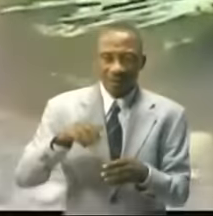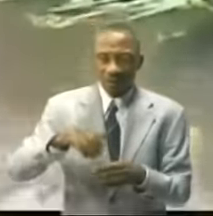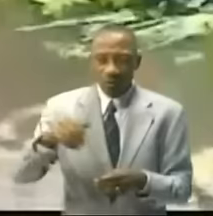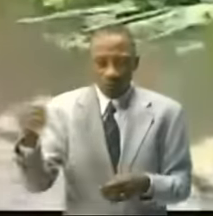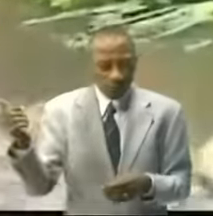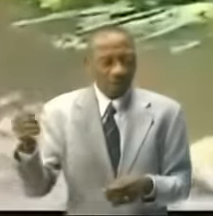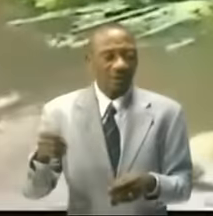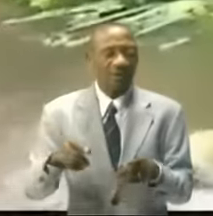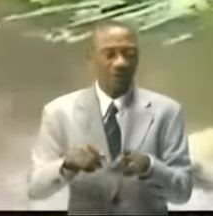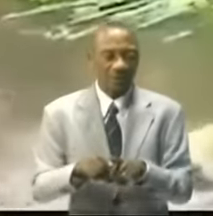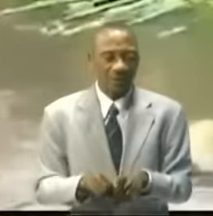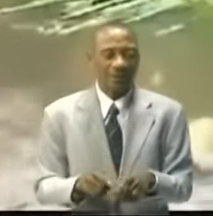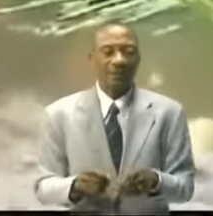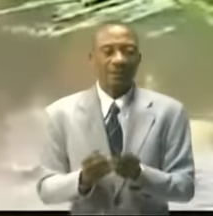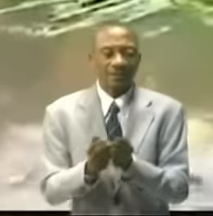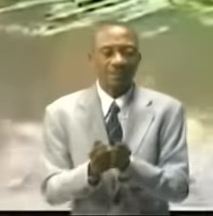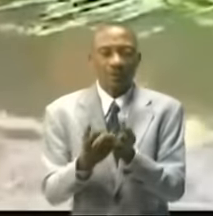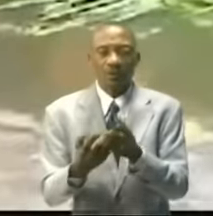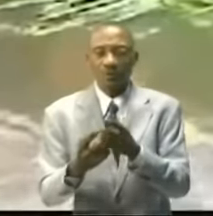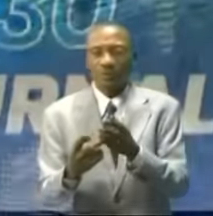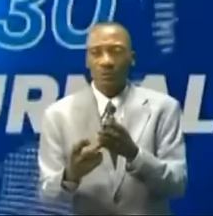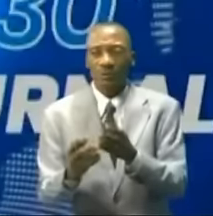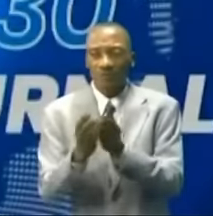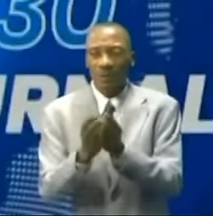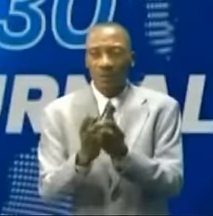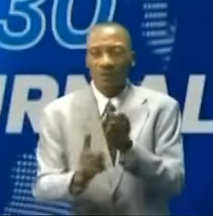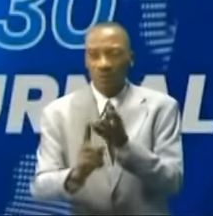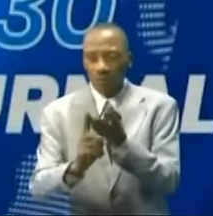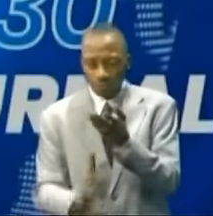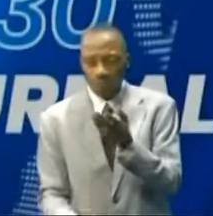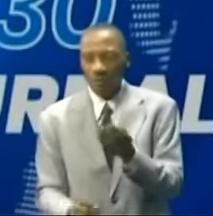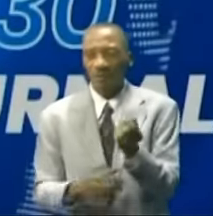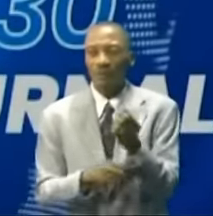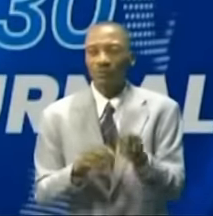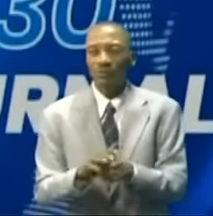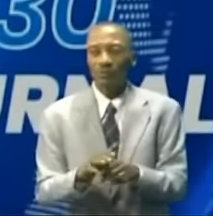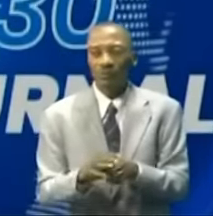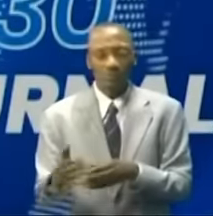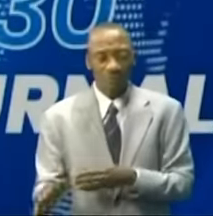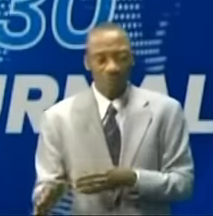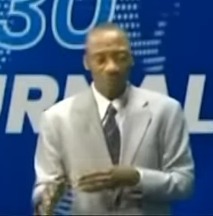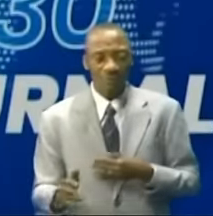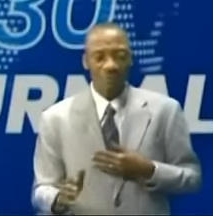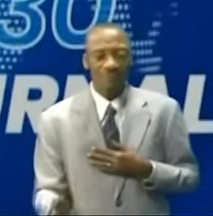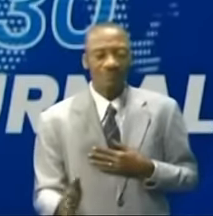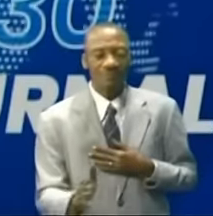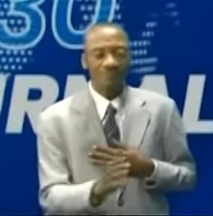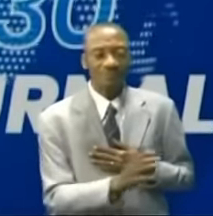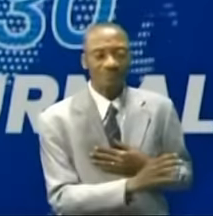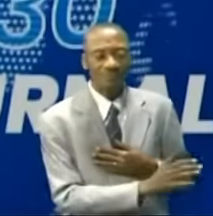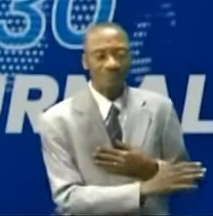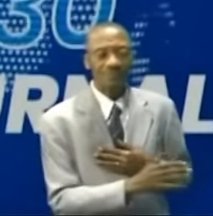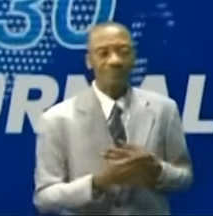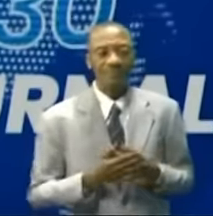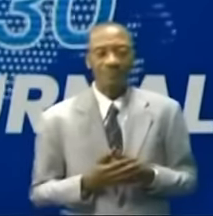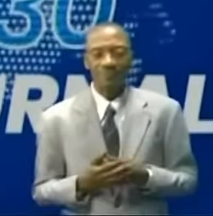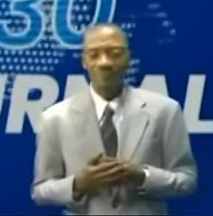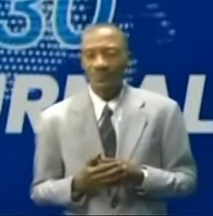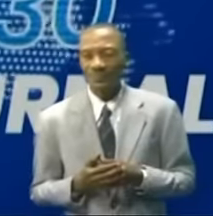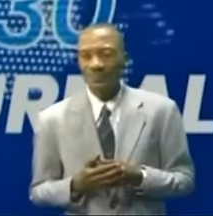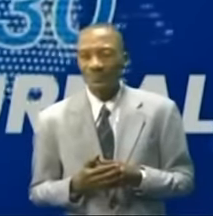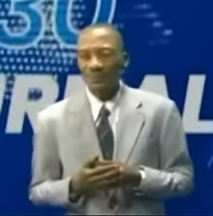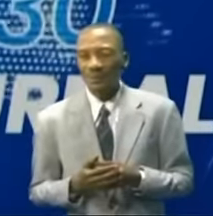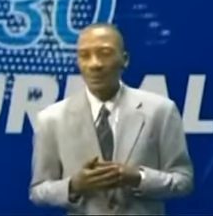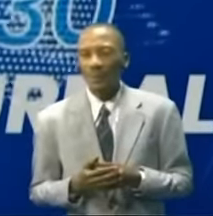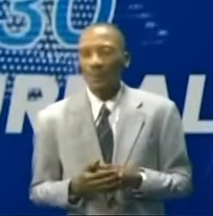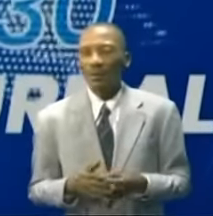vie à plus de 80 personnes de sexe confondu. Voilà des drames qui se succèdent, 3 morts, plusieurs